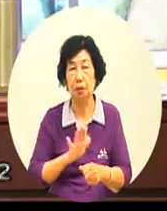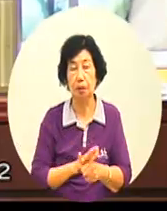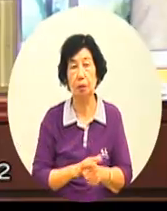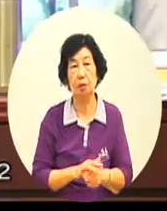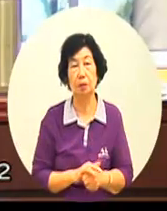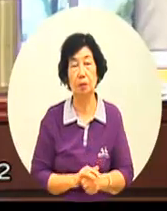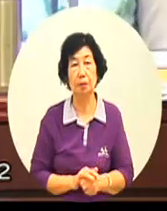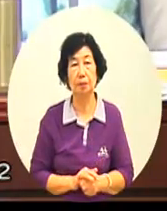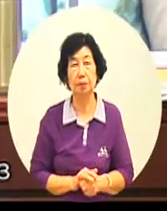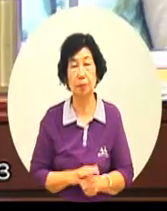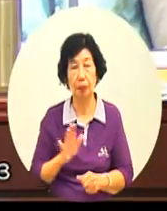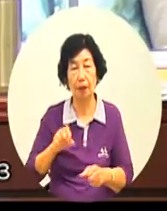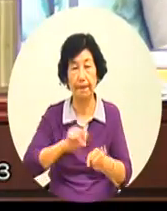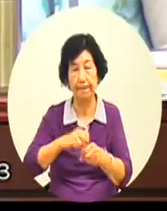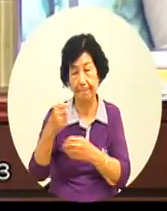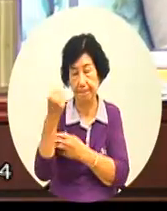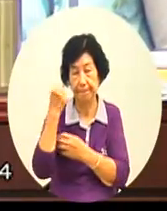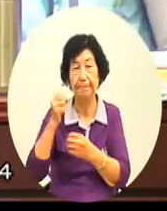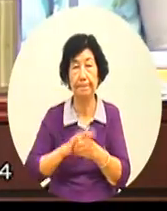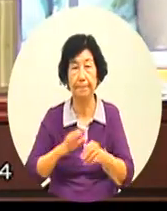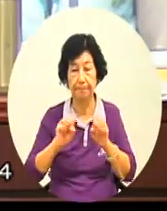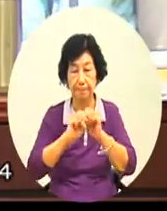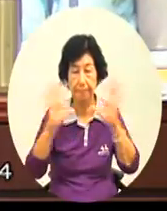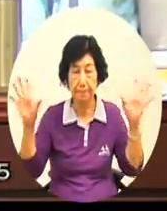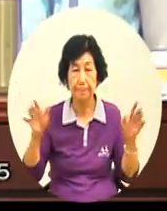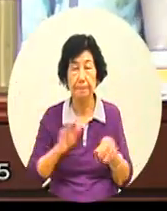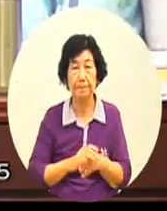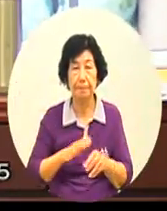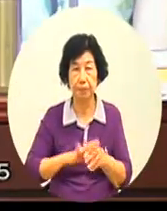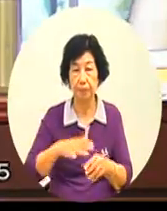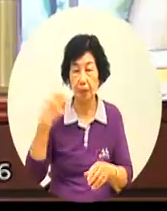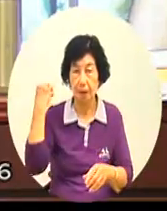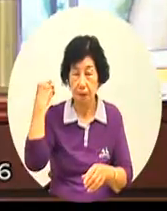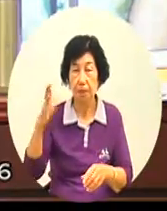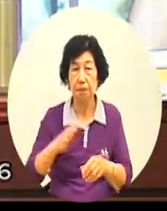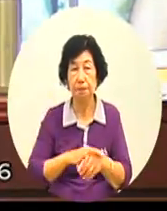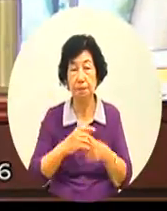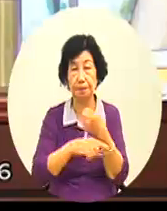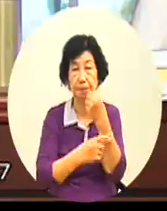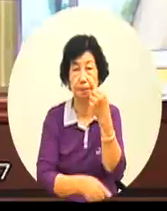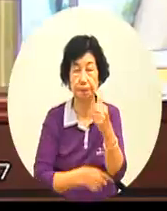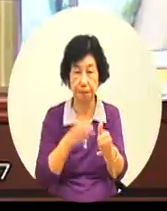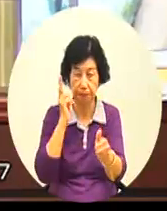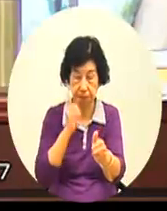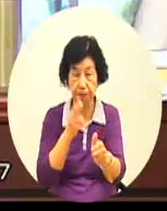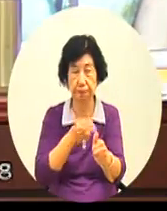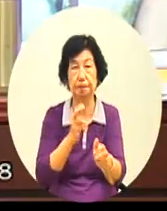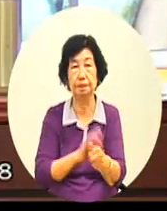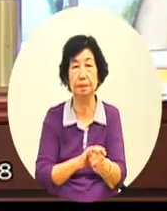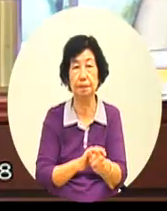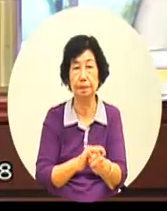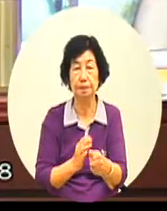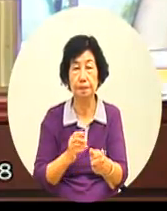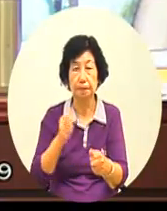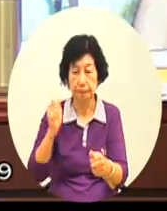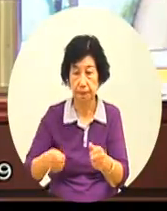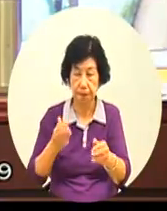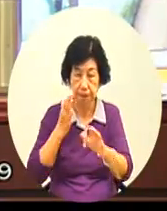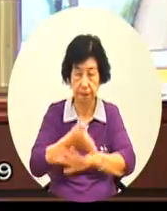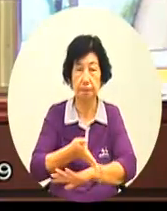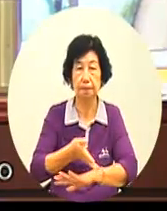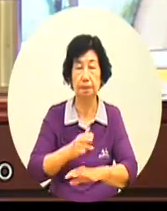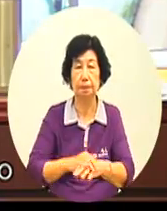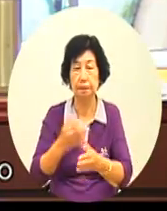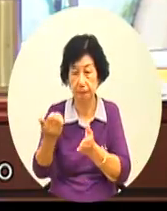续再来加强宣导，因为新的法令一旦通过，要施行之前一定会有一段磨